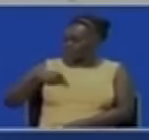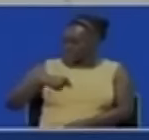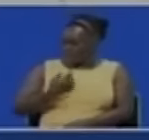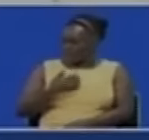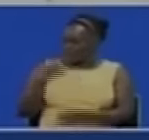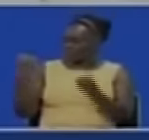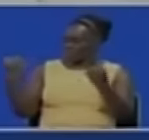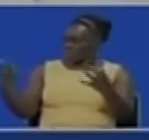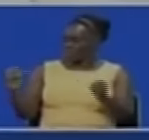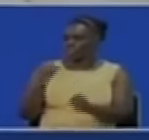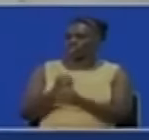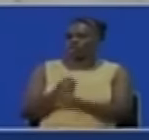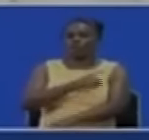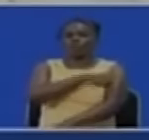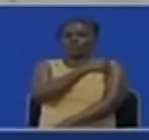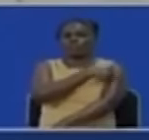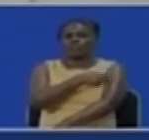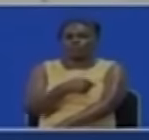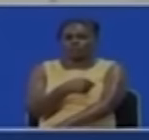tunafanya kazi mingi sana katika hospitali,